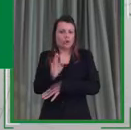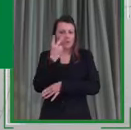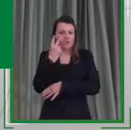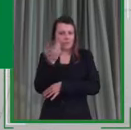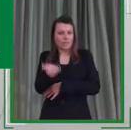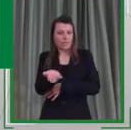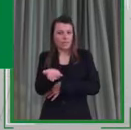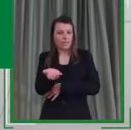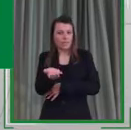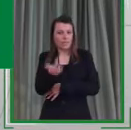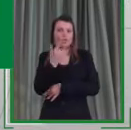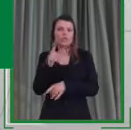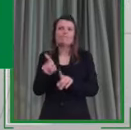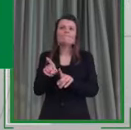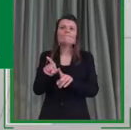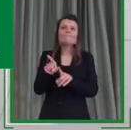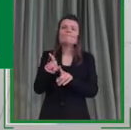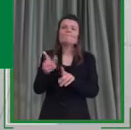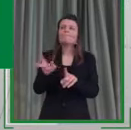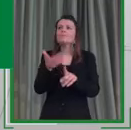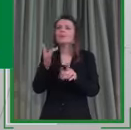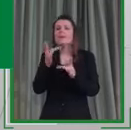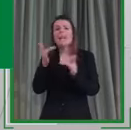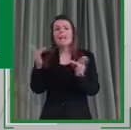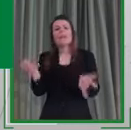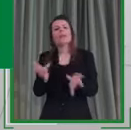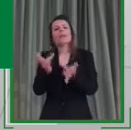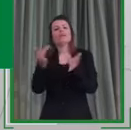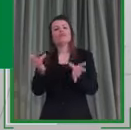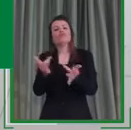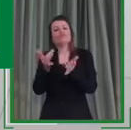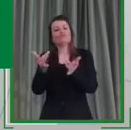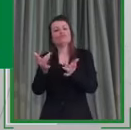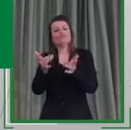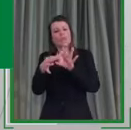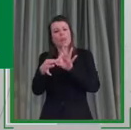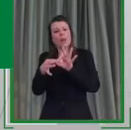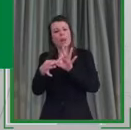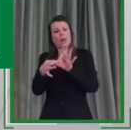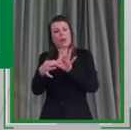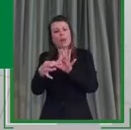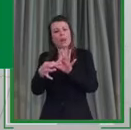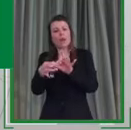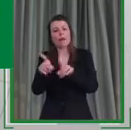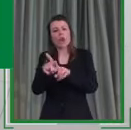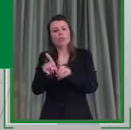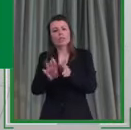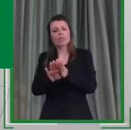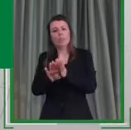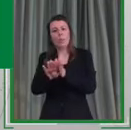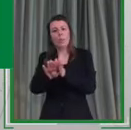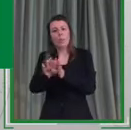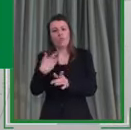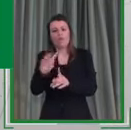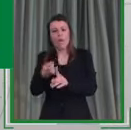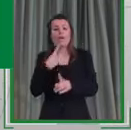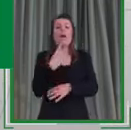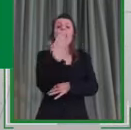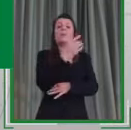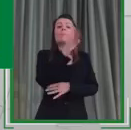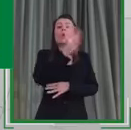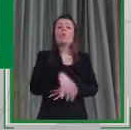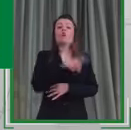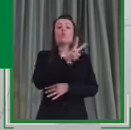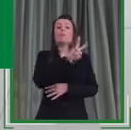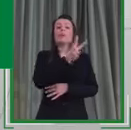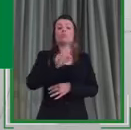leggera costanza però con un piccolo rialzo cremona 4.260